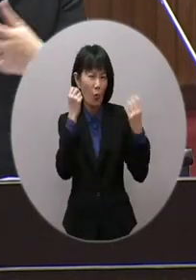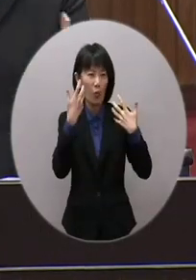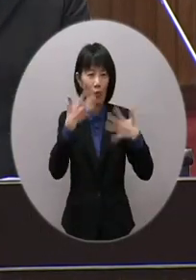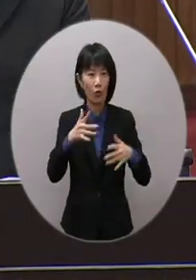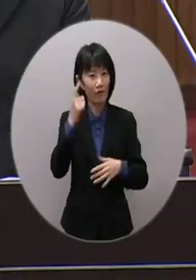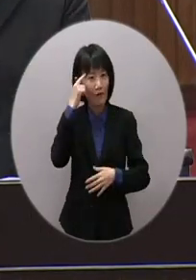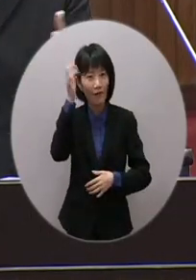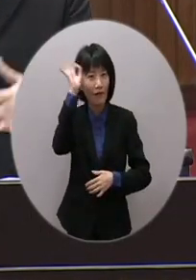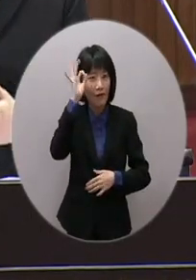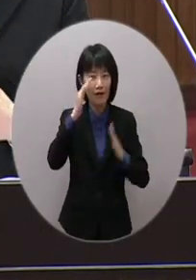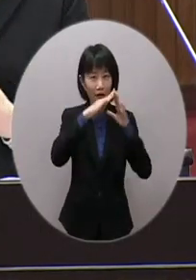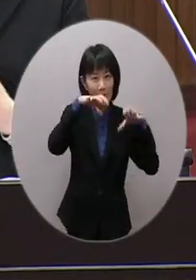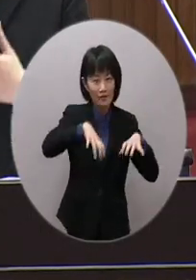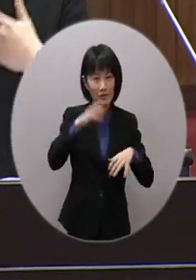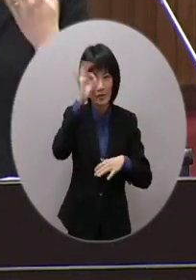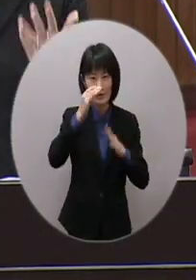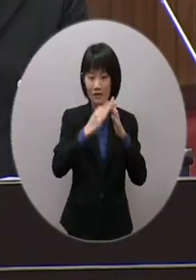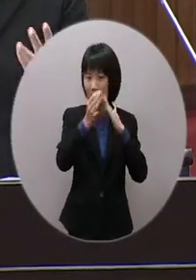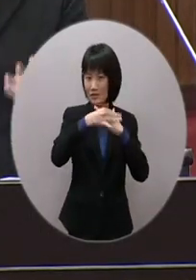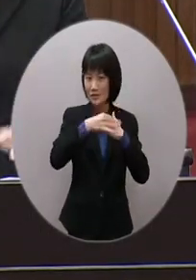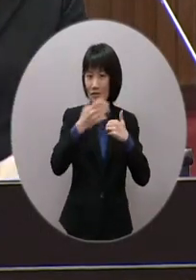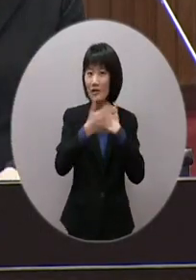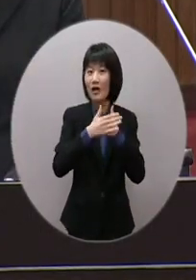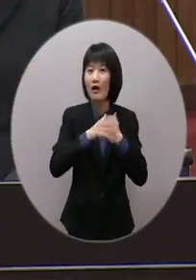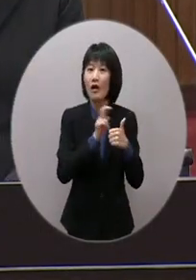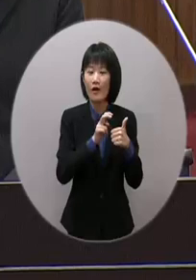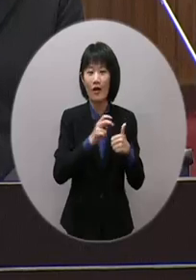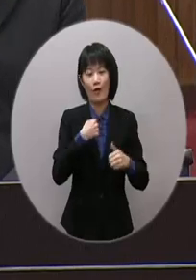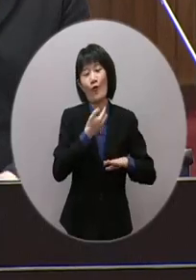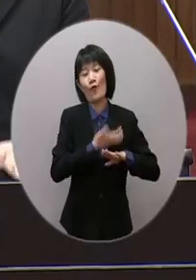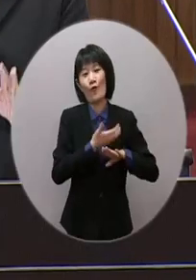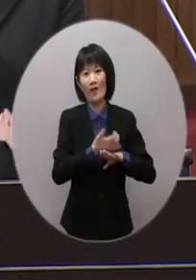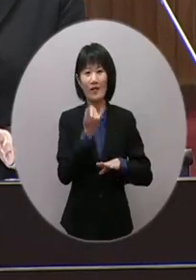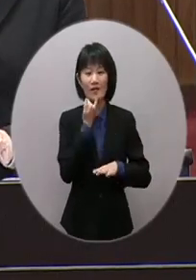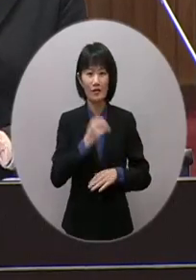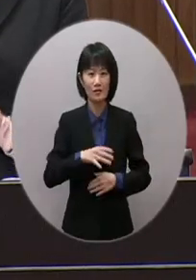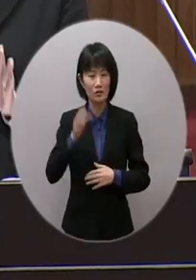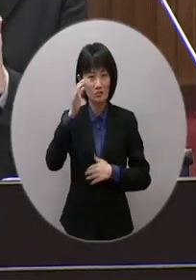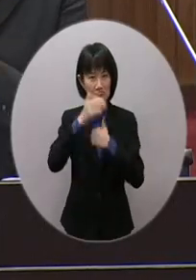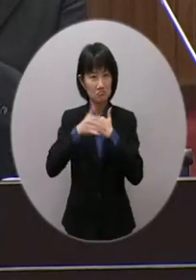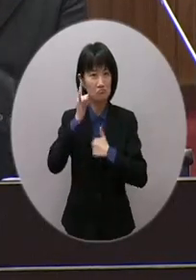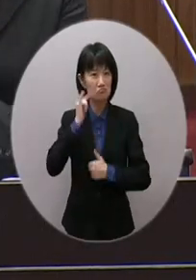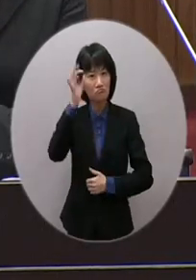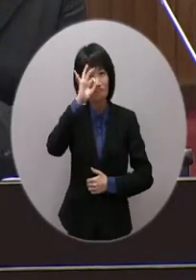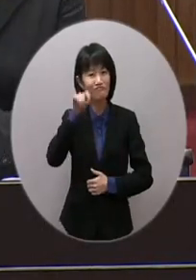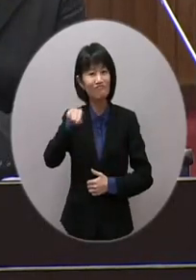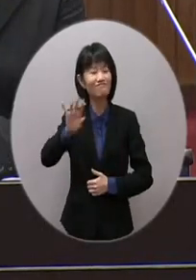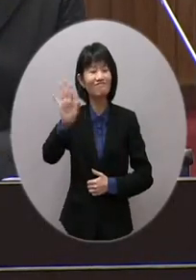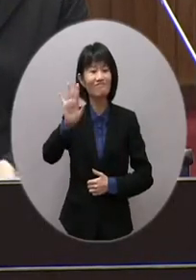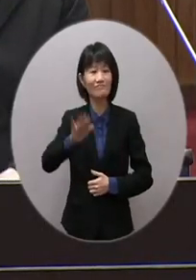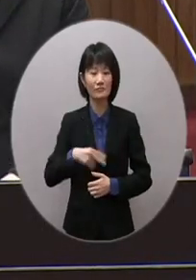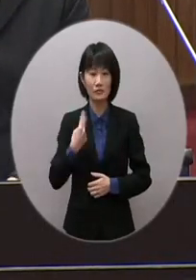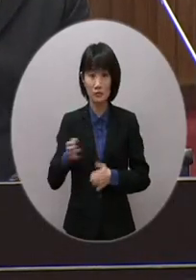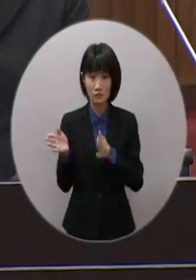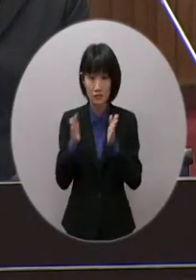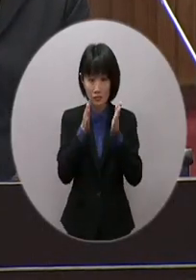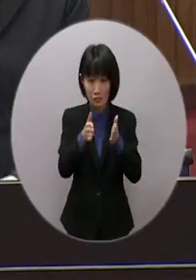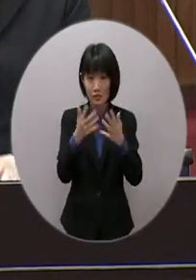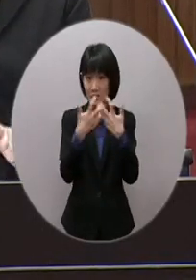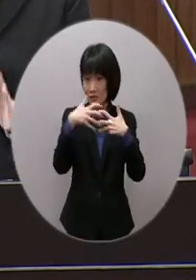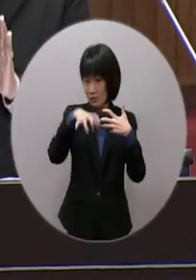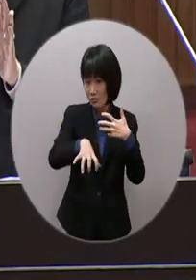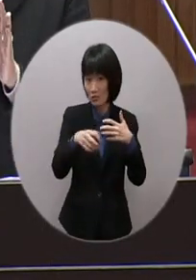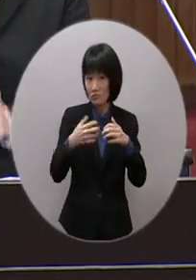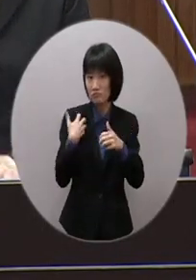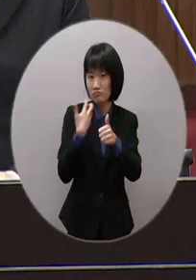人、找邻居来照顾，所以他比较不会去找保姆。那第二个就是比较是机构式的照顾，我觉得这个部分